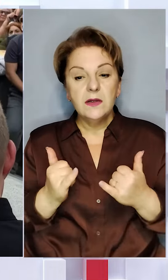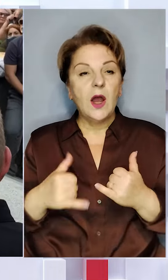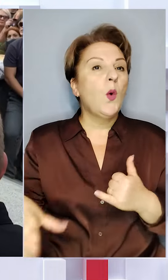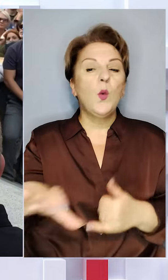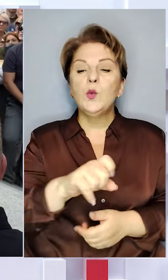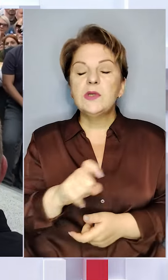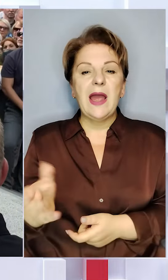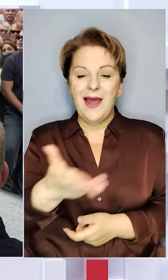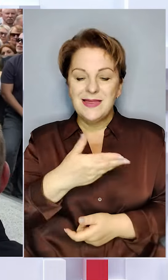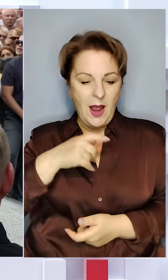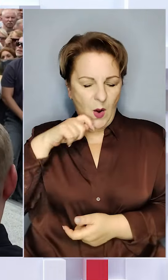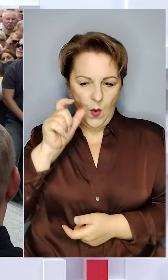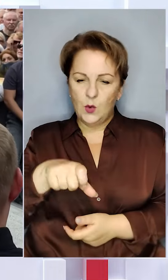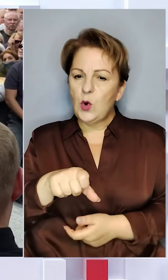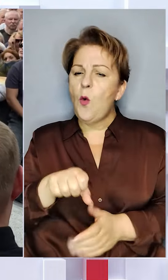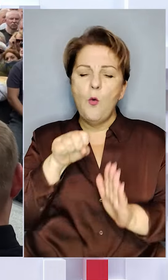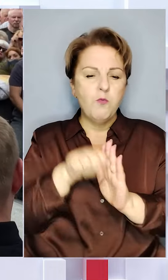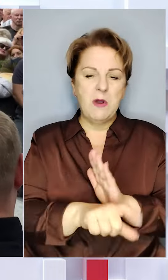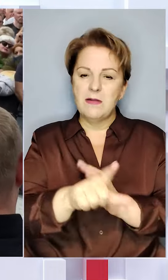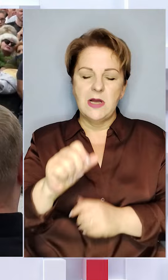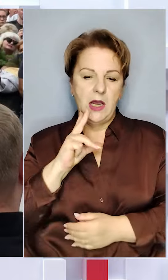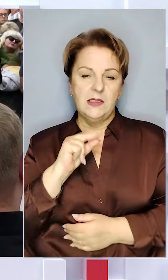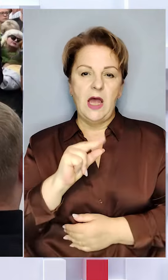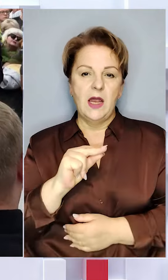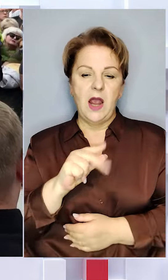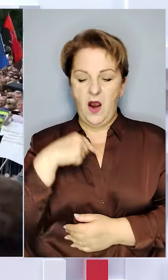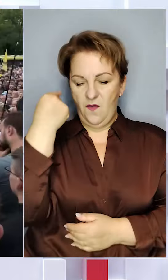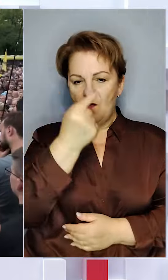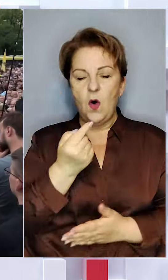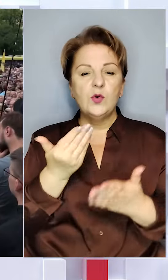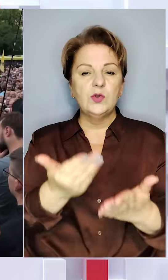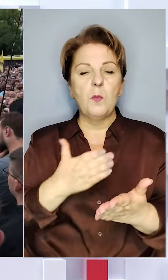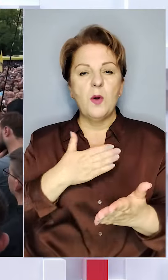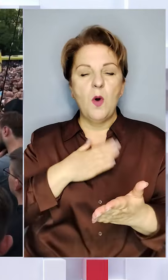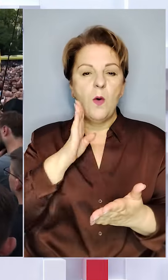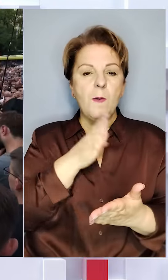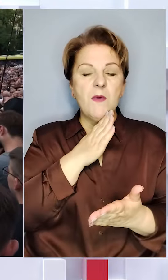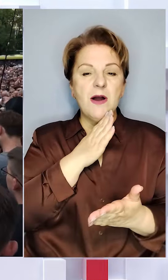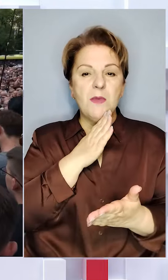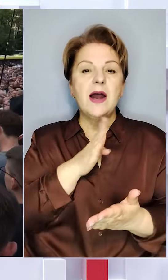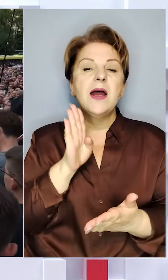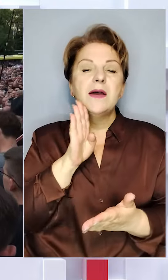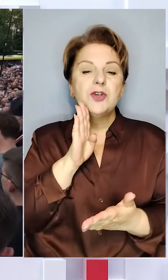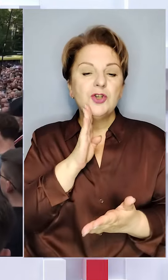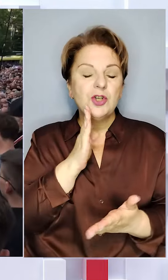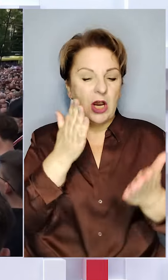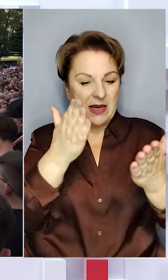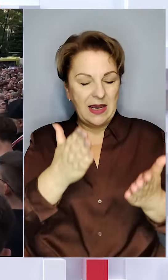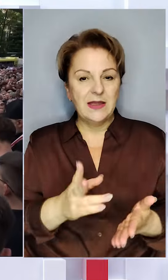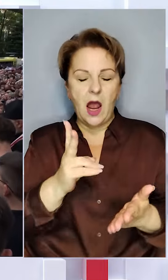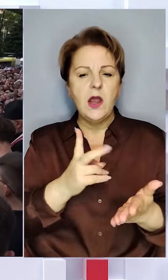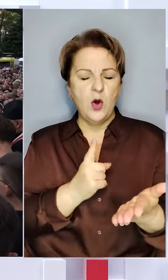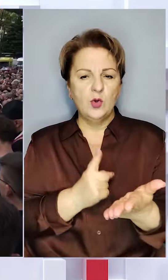Сьогодні усіх нас, українців, били за мову в особі моєї мами. Жінки,